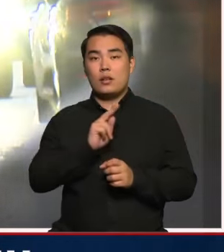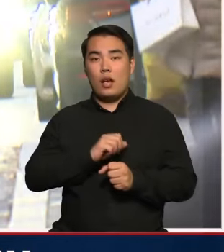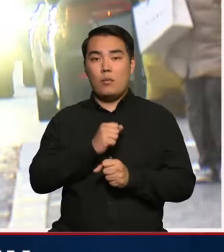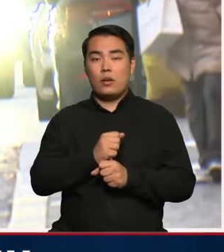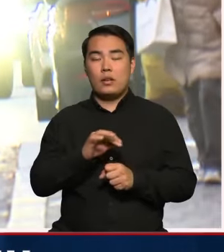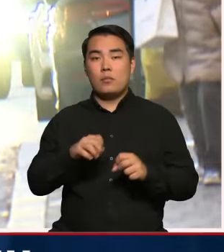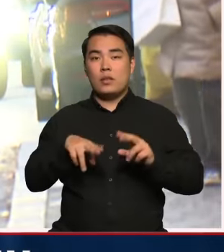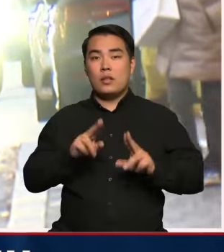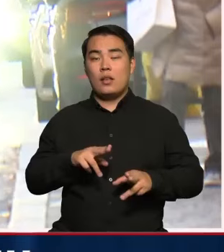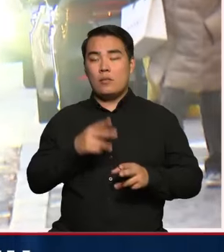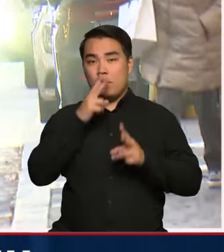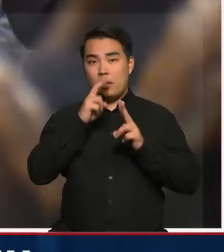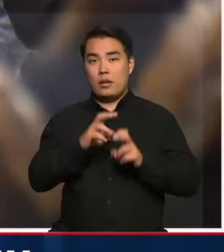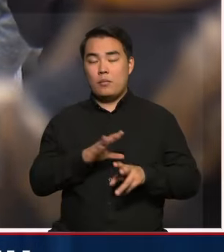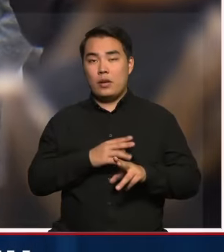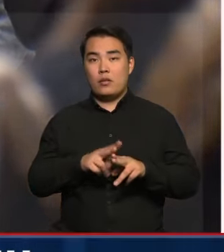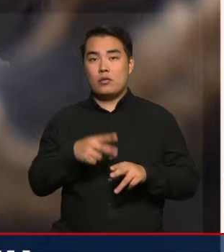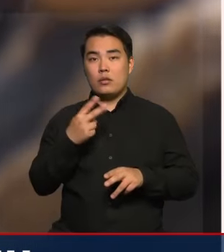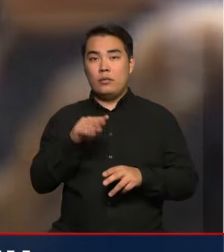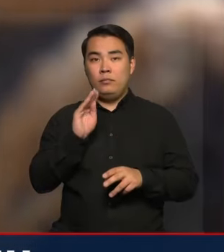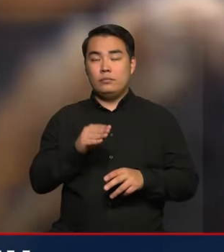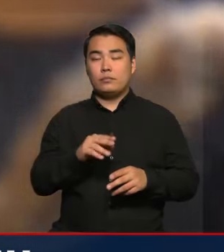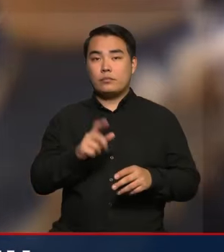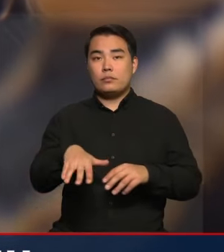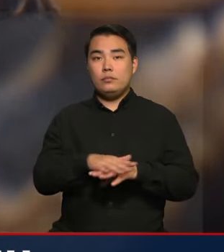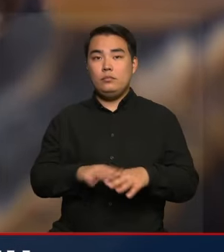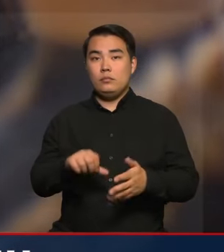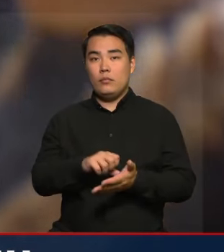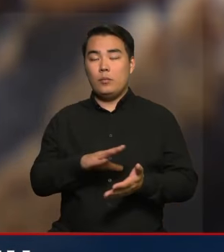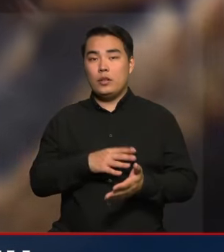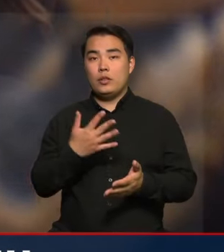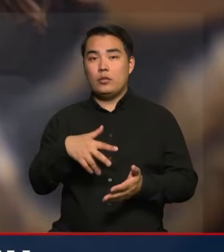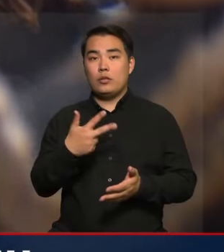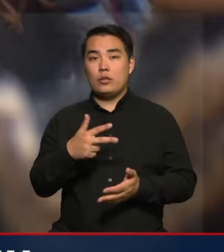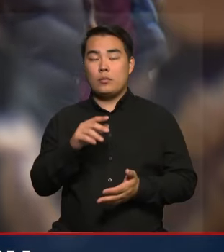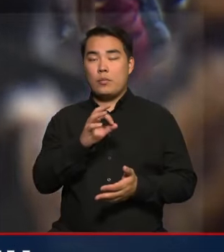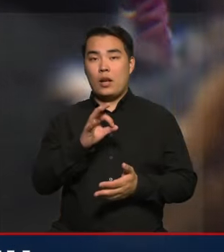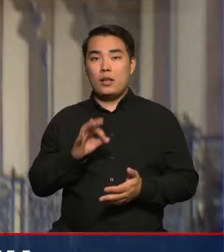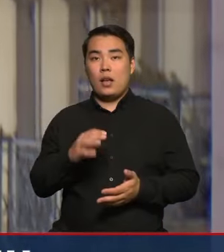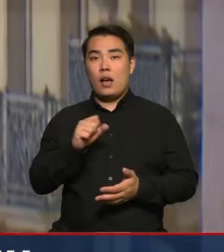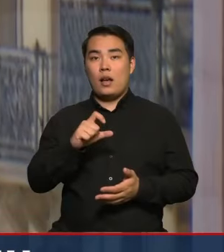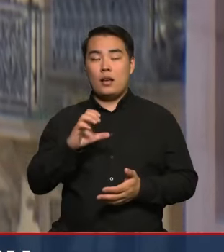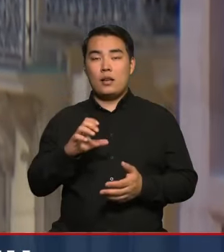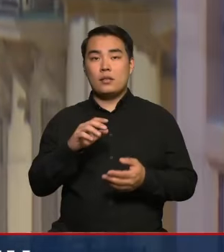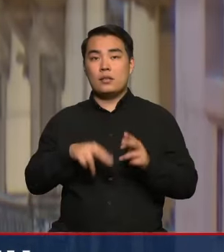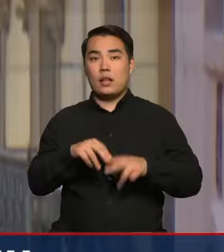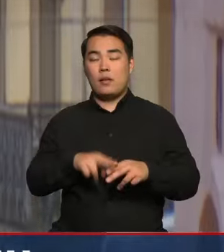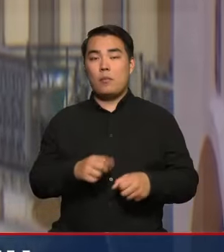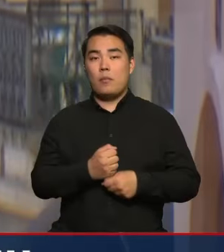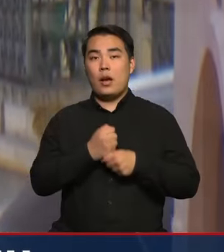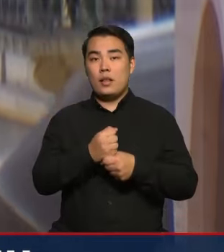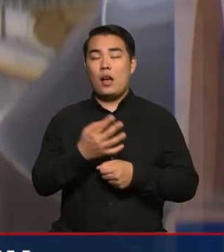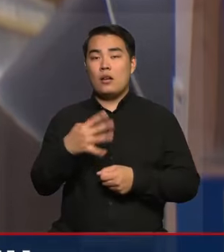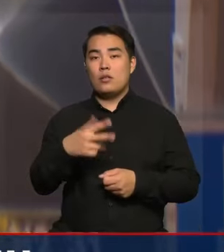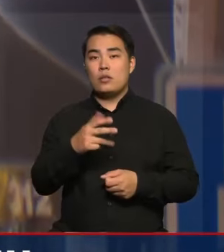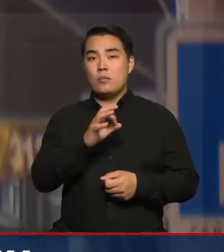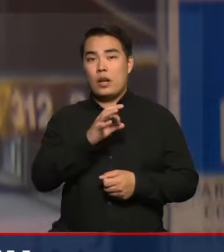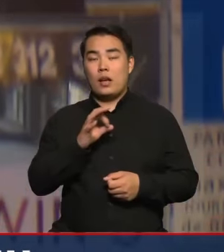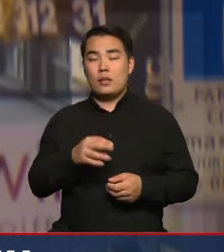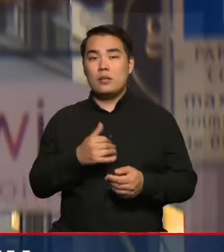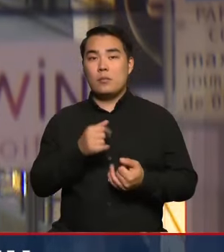арнай зерттеуде жасалған, оған 20 мың тұрғын қатысыпты. Олардың 23% айыз салуды қолдайтын айтса, ал